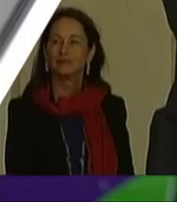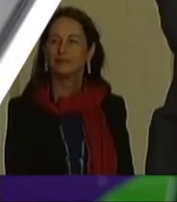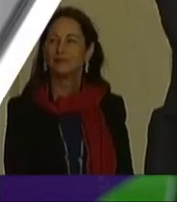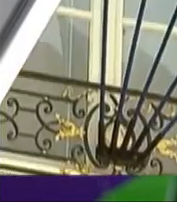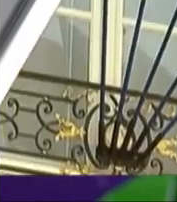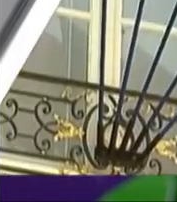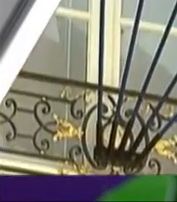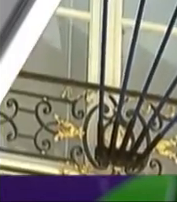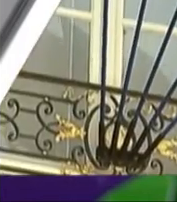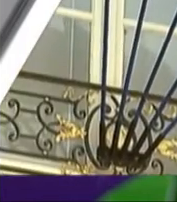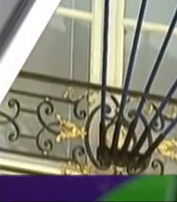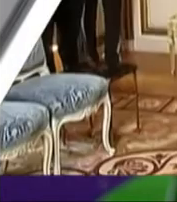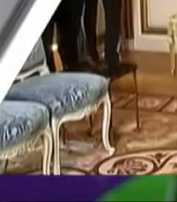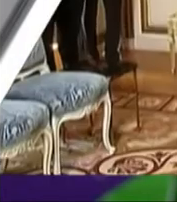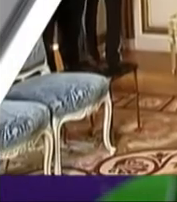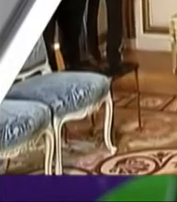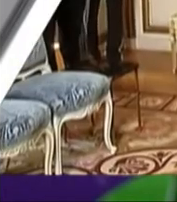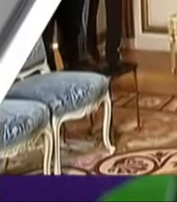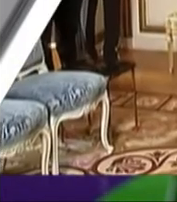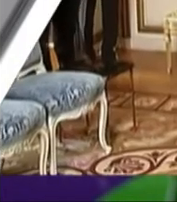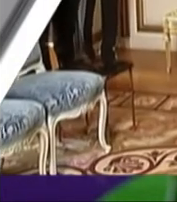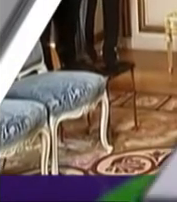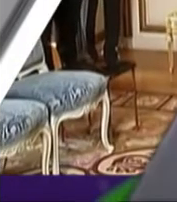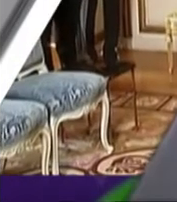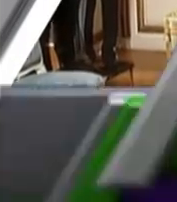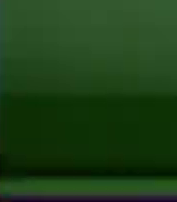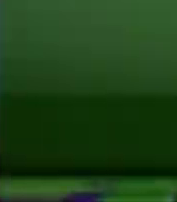Війна та економіка. Про що домовляється президент Порошенко у Франції?